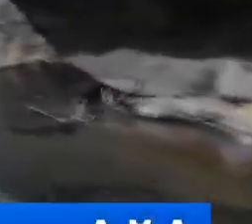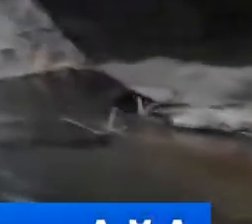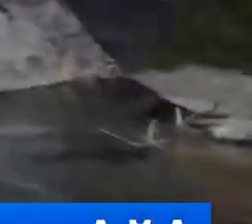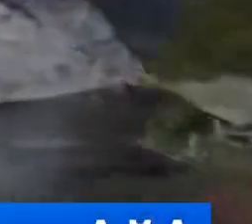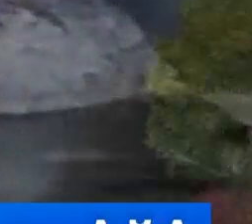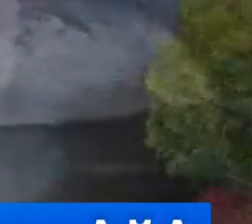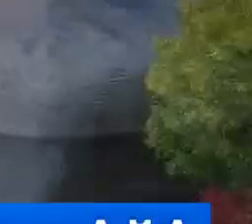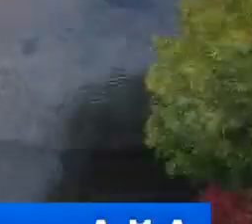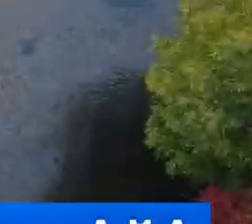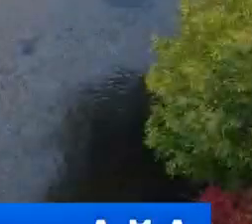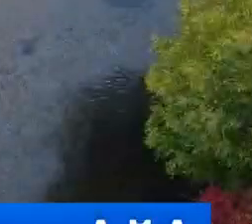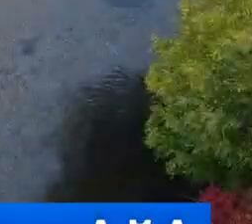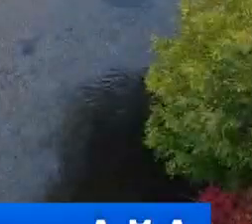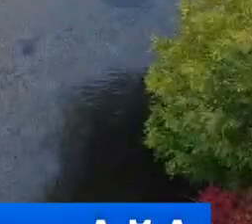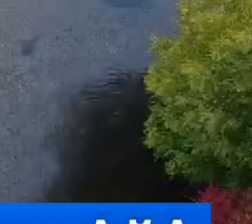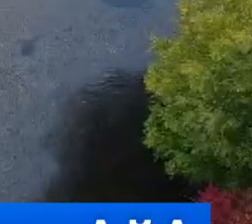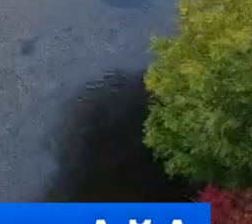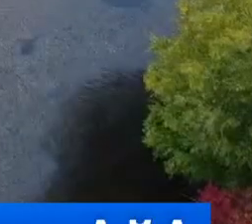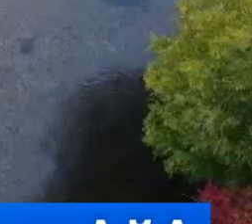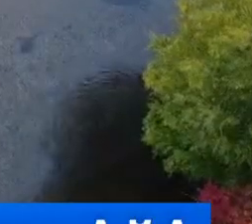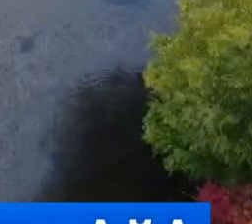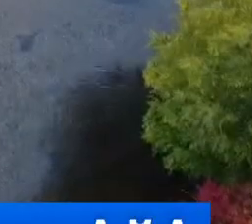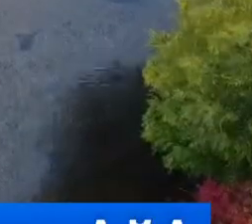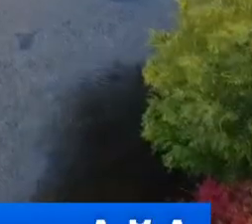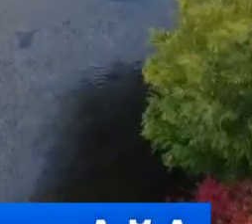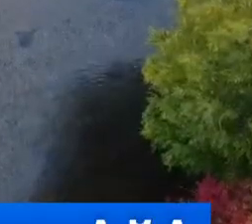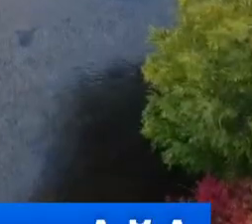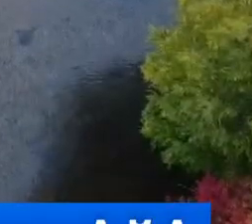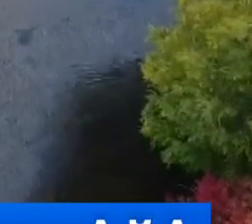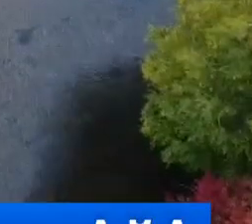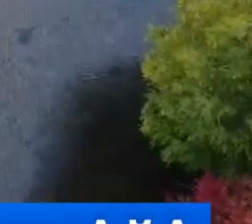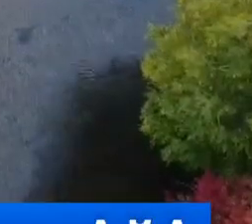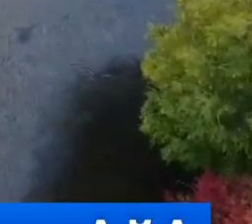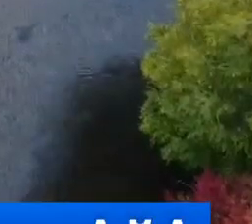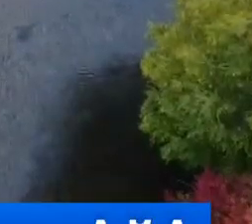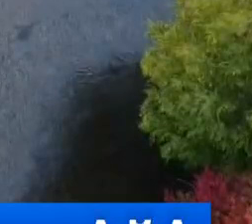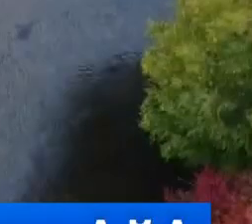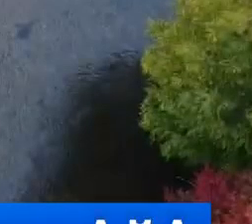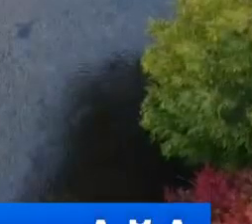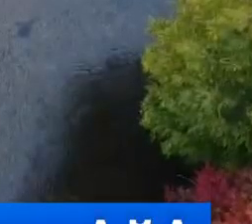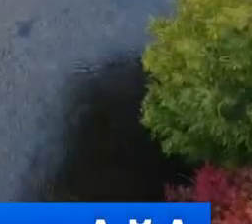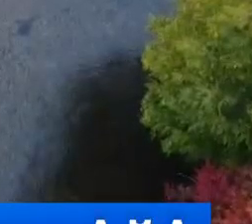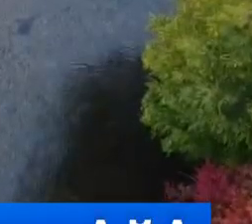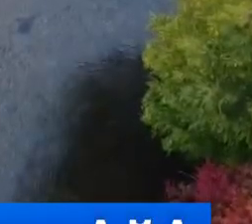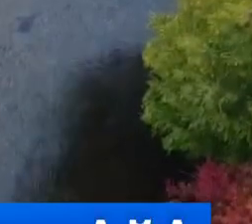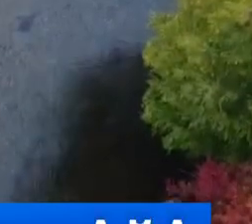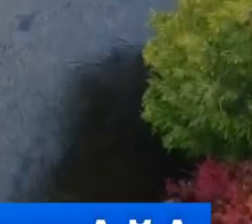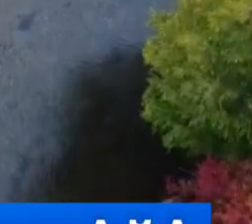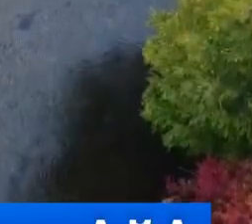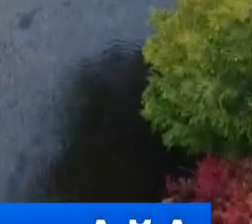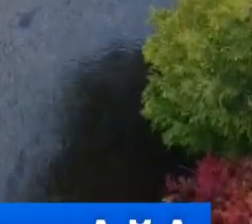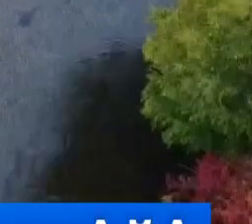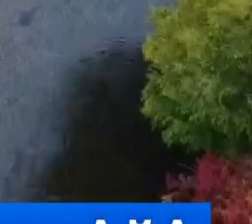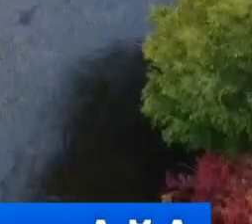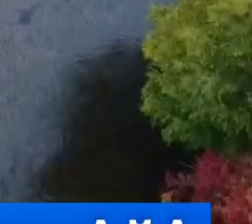bir büyük Hasret ek olan vurarak çıkar kalbimin önüne bir dokudur ki